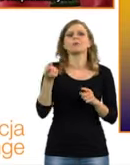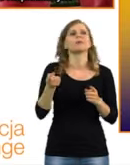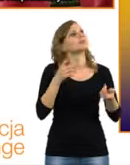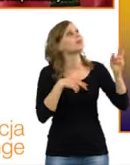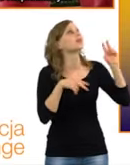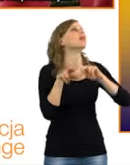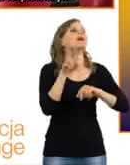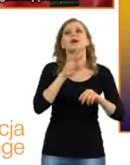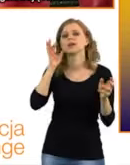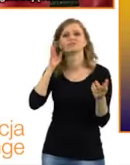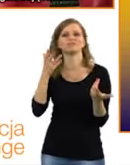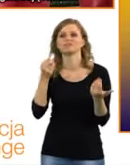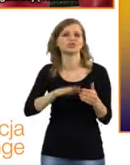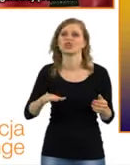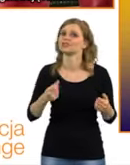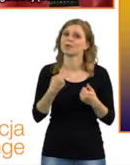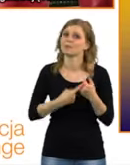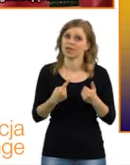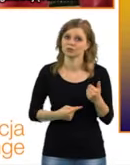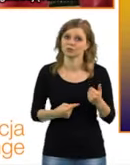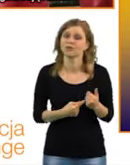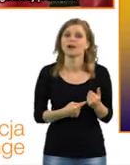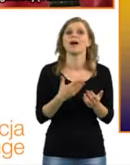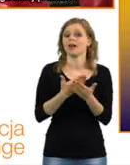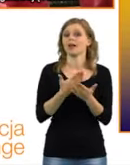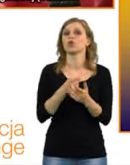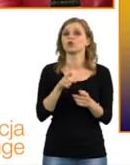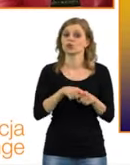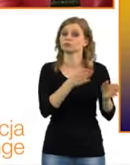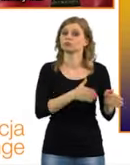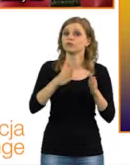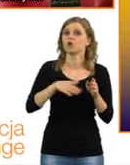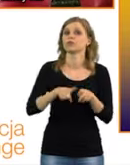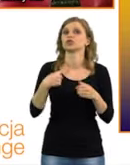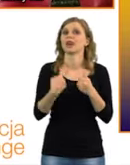być rozproszonym, ponieważ nie policzą dzieci. To również przygotowuje do